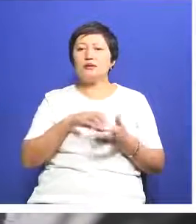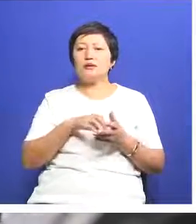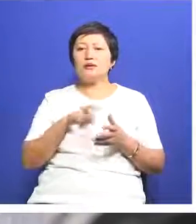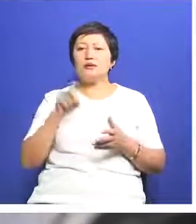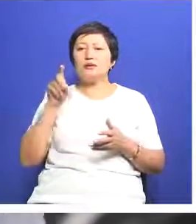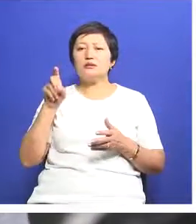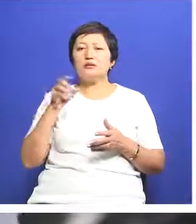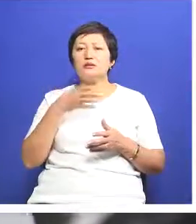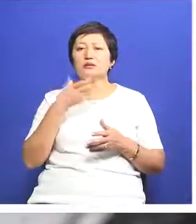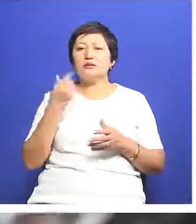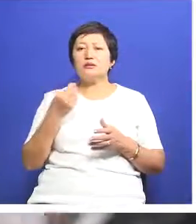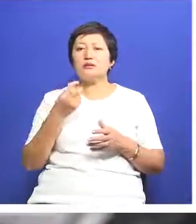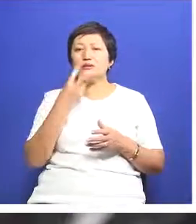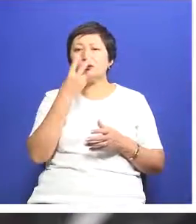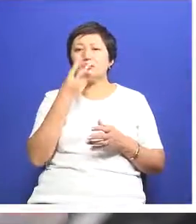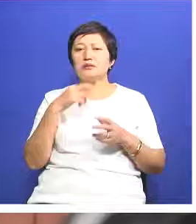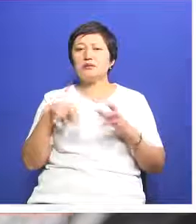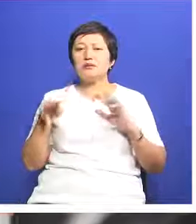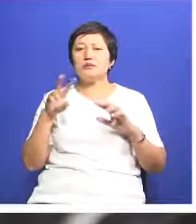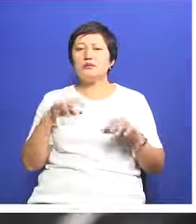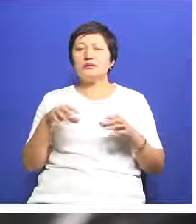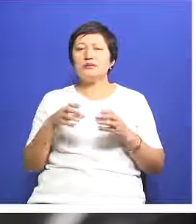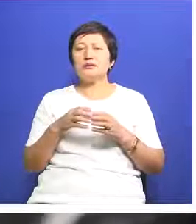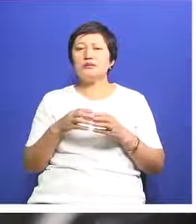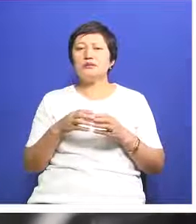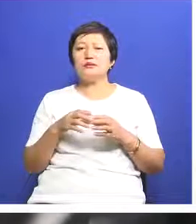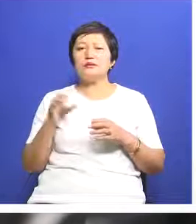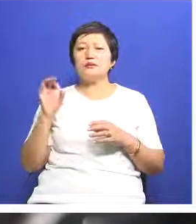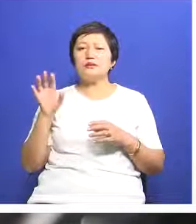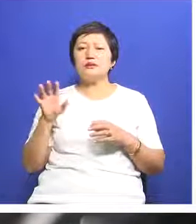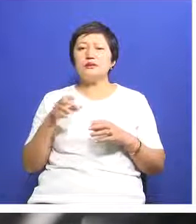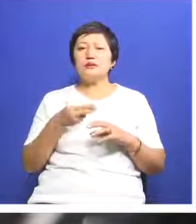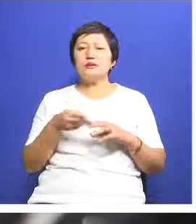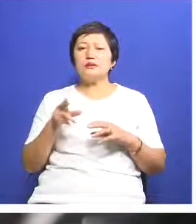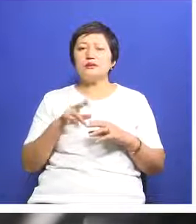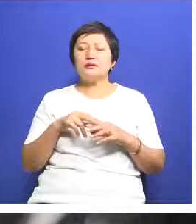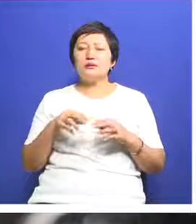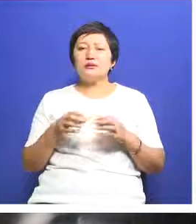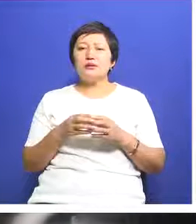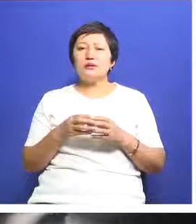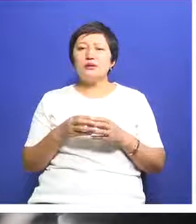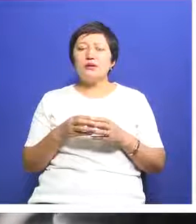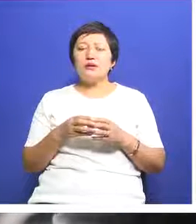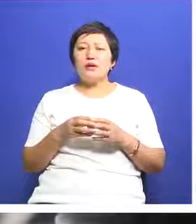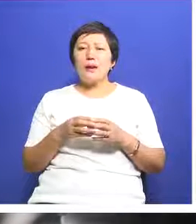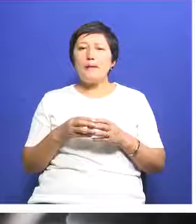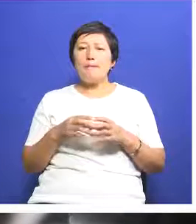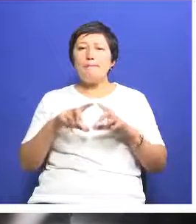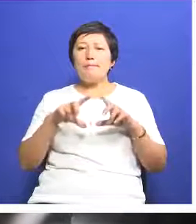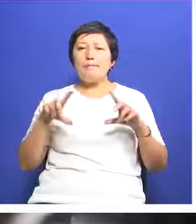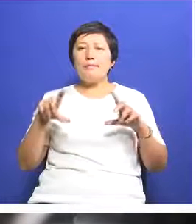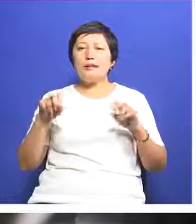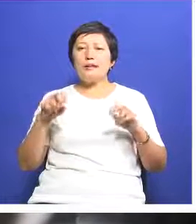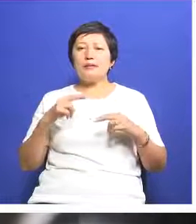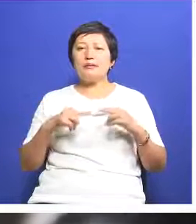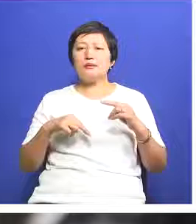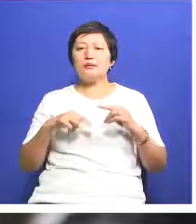жаппасаң көрінбейді біздер тауып алмаймыз свет жаппасаң. Sonra son mektepten